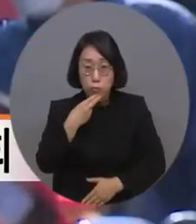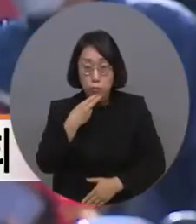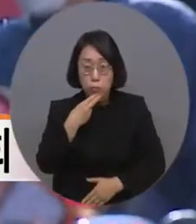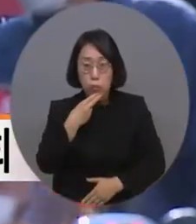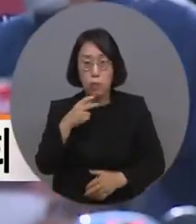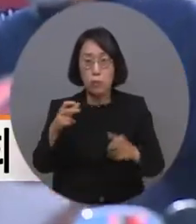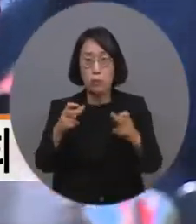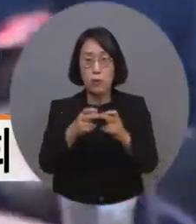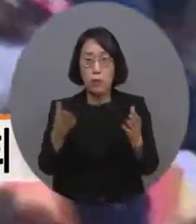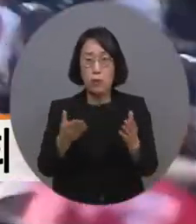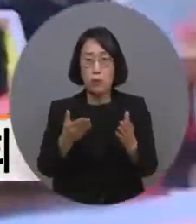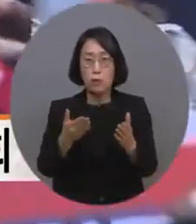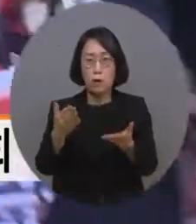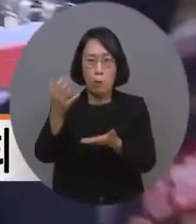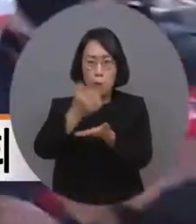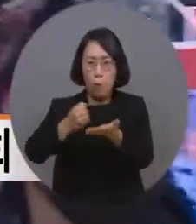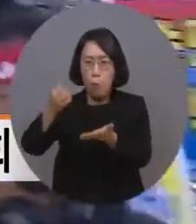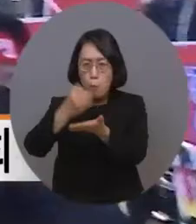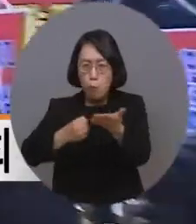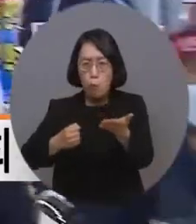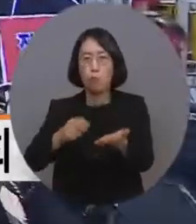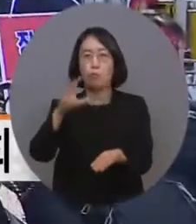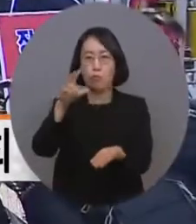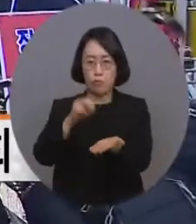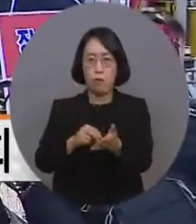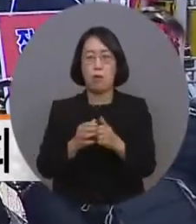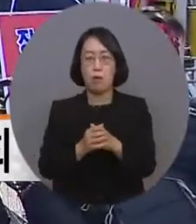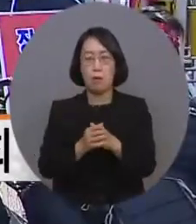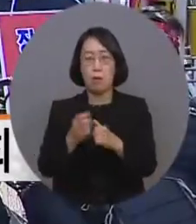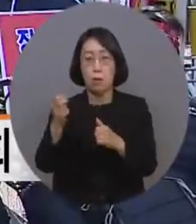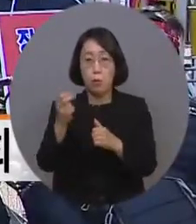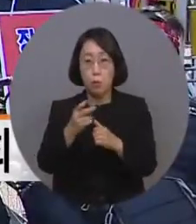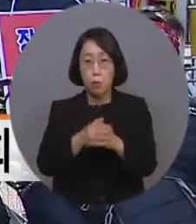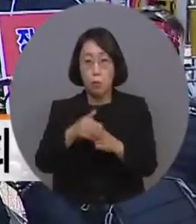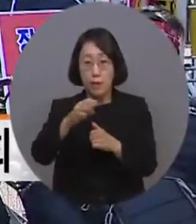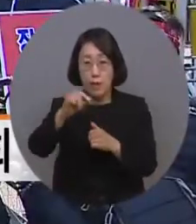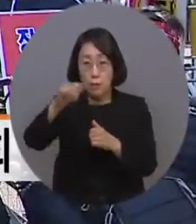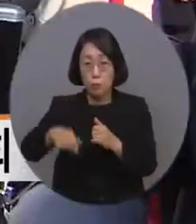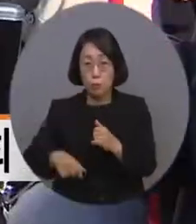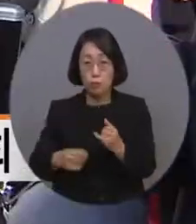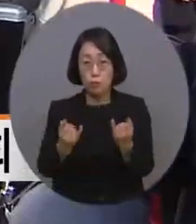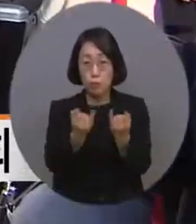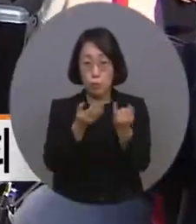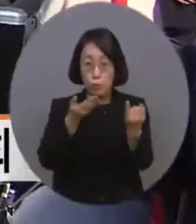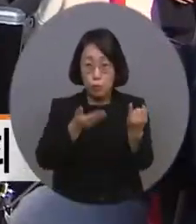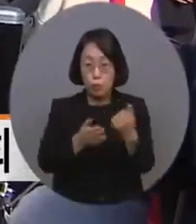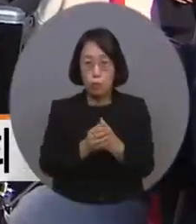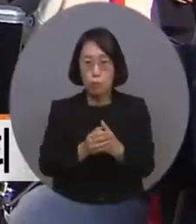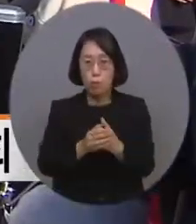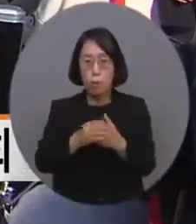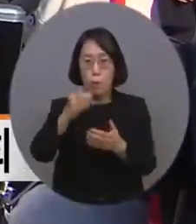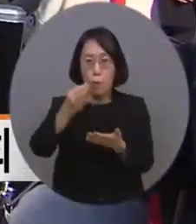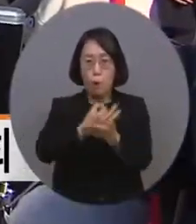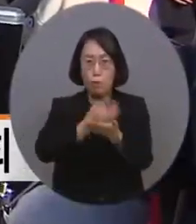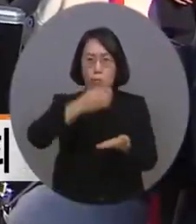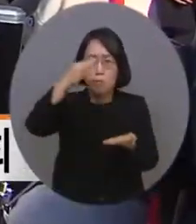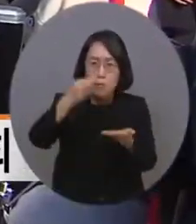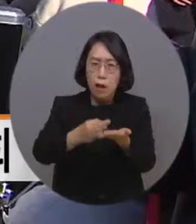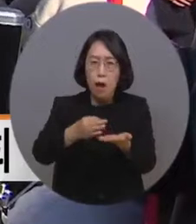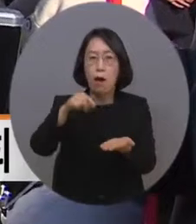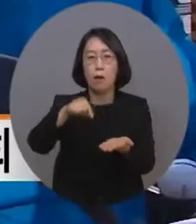일자리가 박탈당하고 있다고 꼬집었습니다. 또한 장덕순 여성위원장은 낮은 장애인 급여에 대해